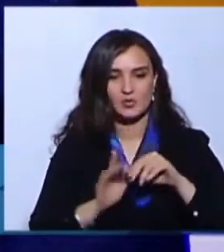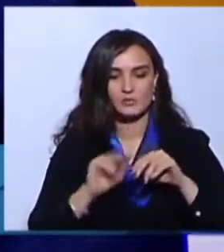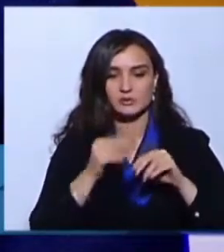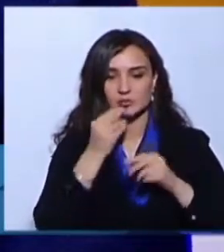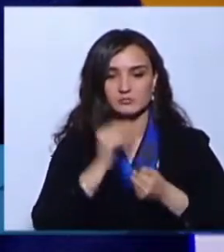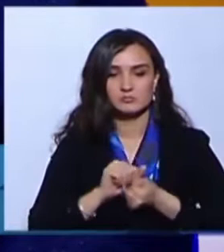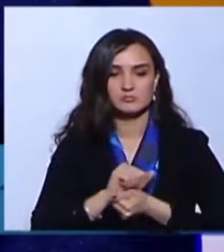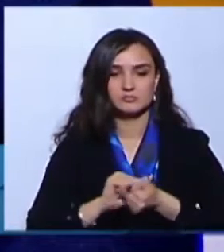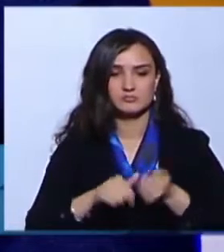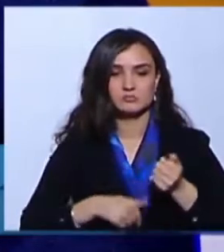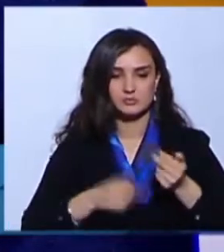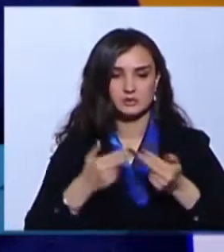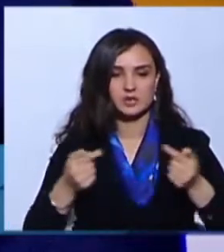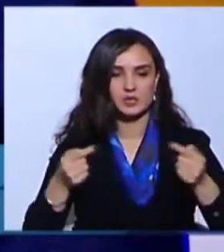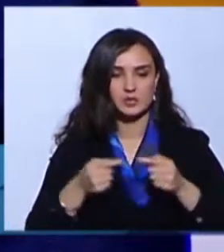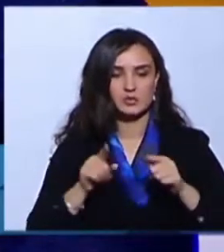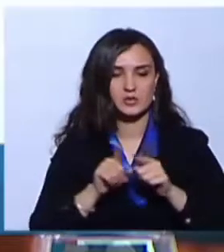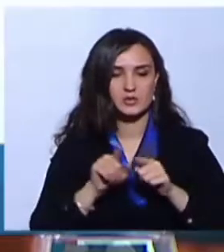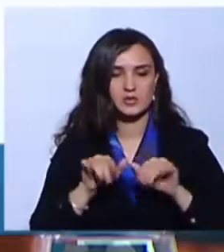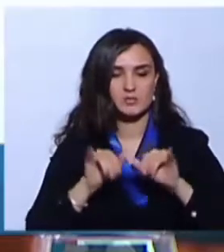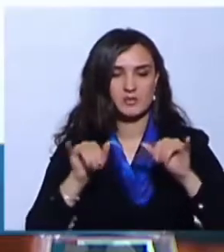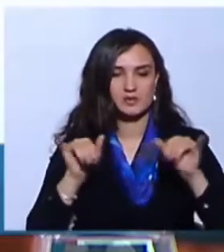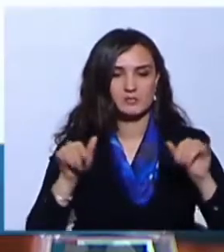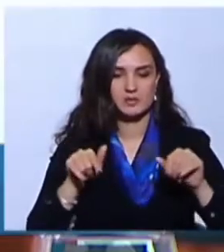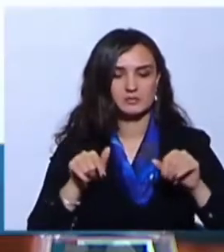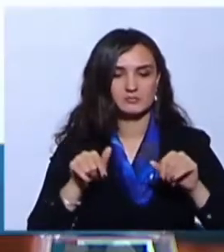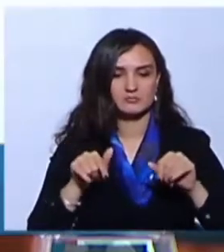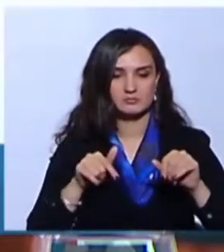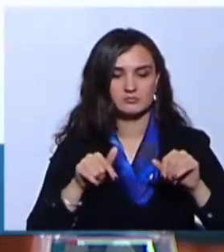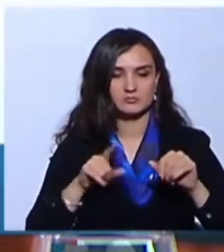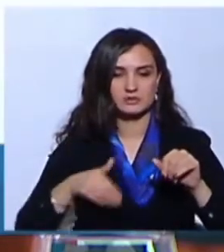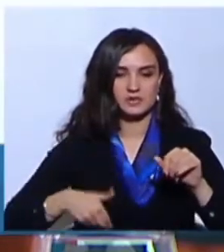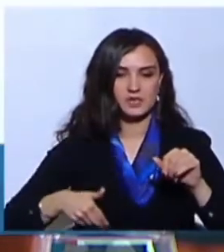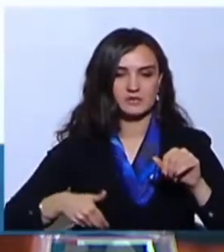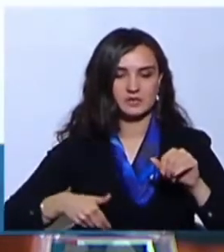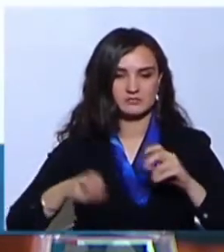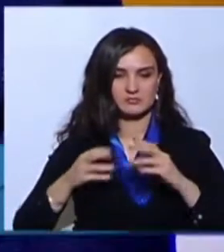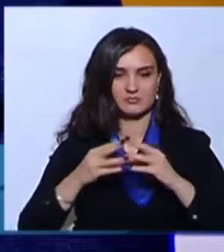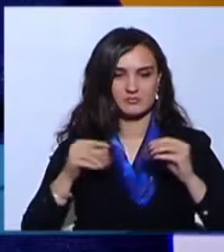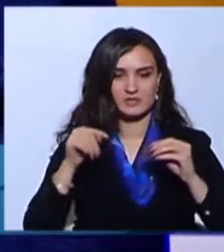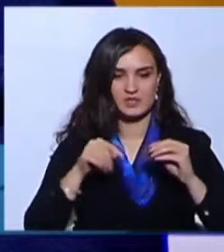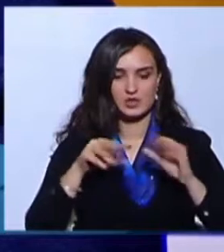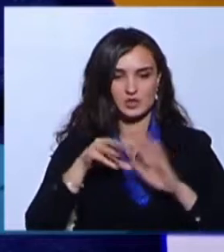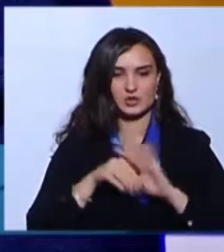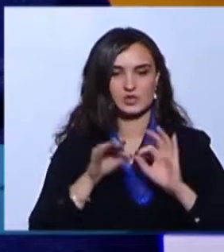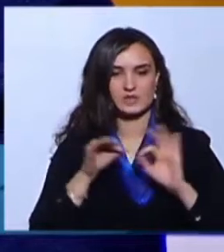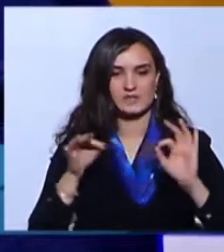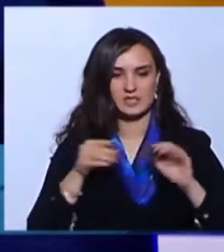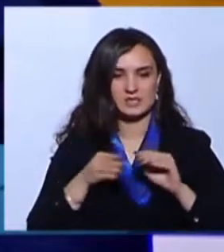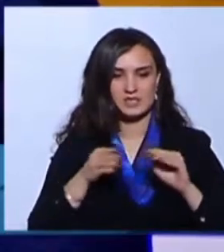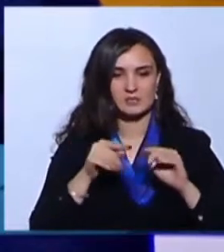მომლებელ ტრაქტში დაადასტურეს ასეთი უჯრედების გამრავლება სანაღვლე გზა, აი წვრილ სანაღვლე გზებში, ოღონდ ღვიძში და წვრილ სანაღვლე გზებში